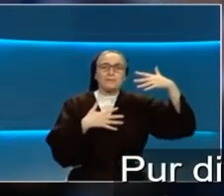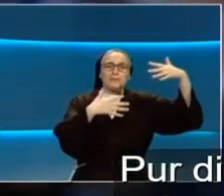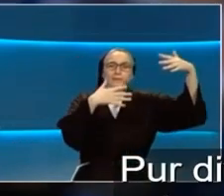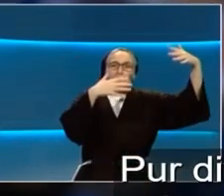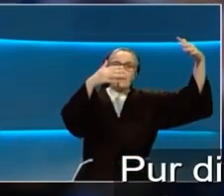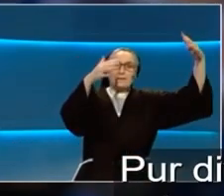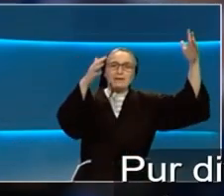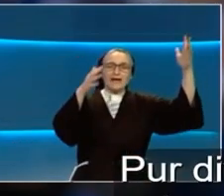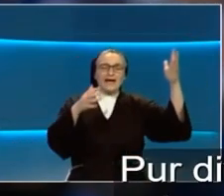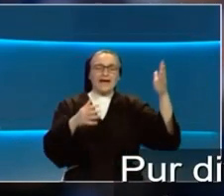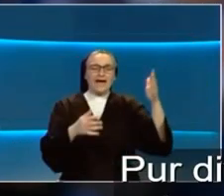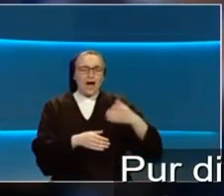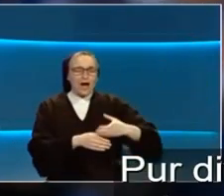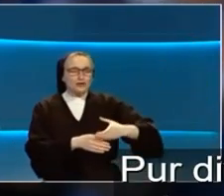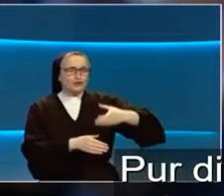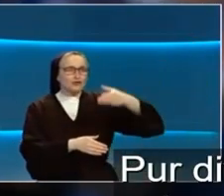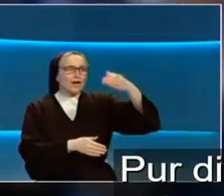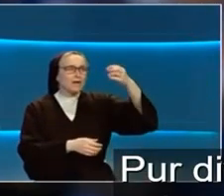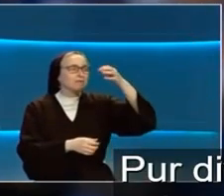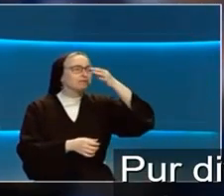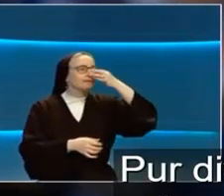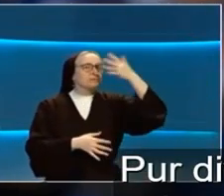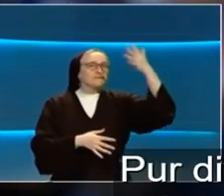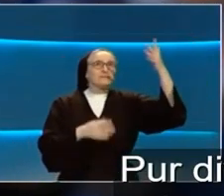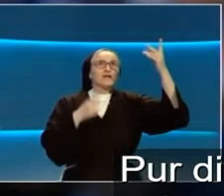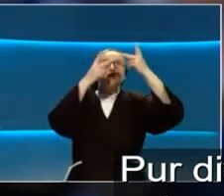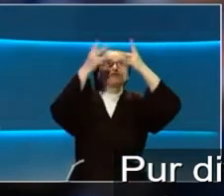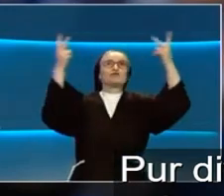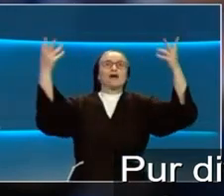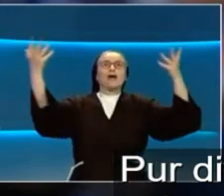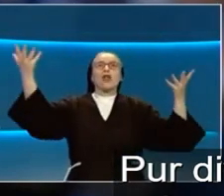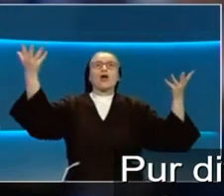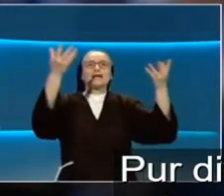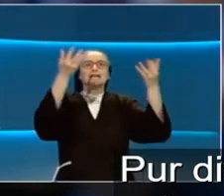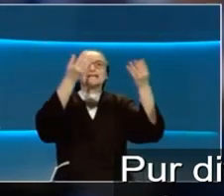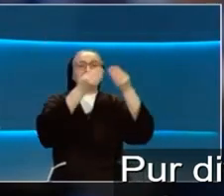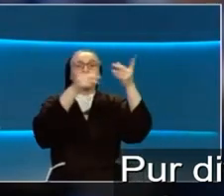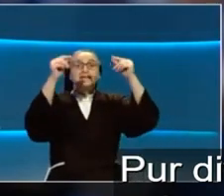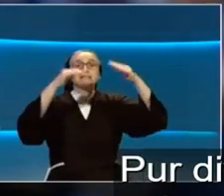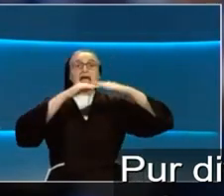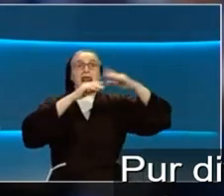acceptus, supernis luminaribus